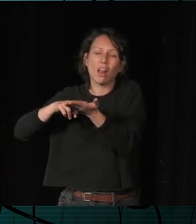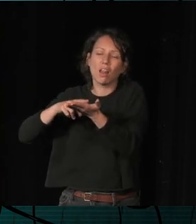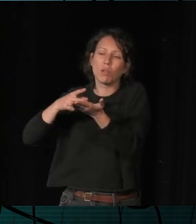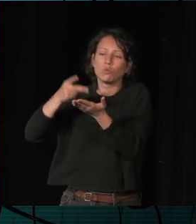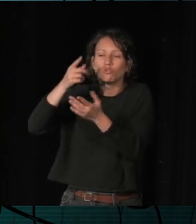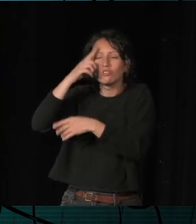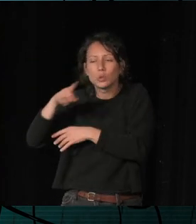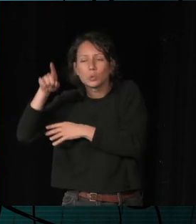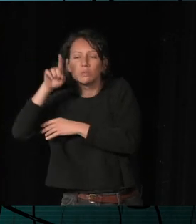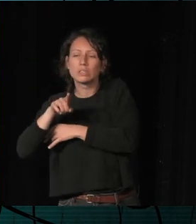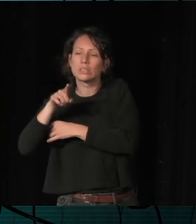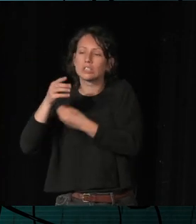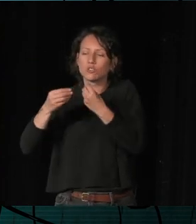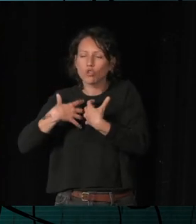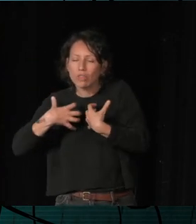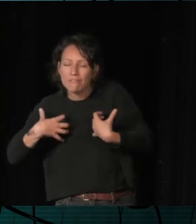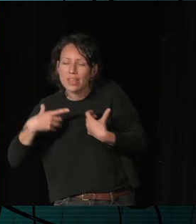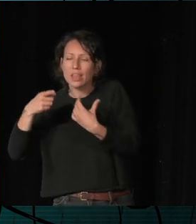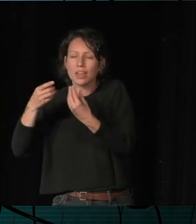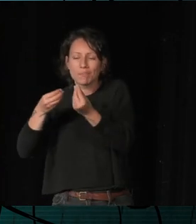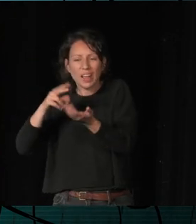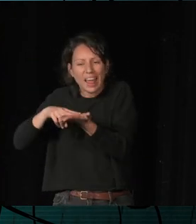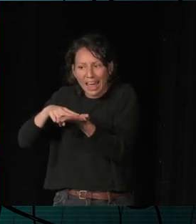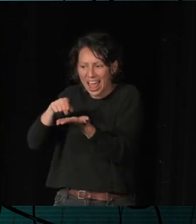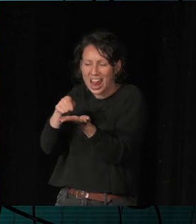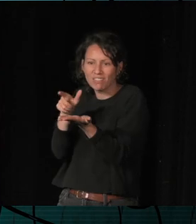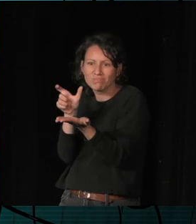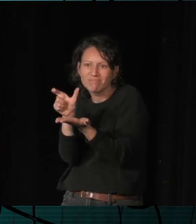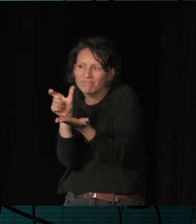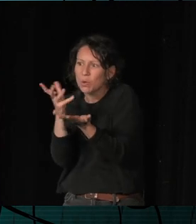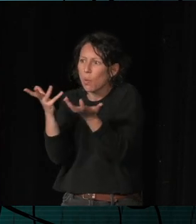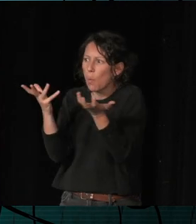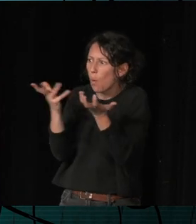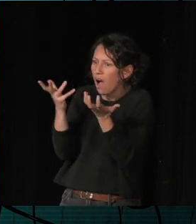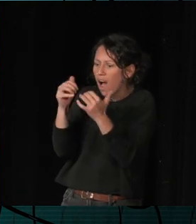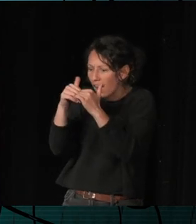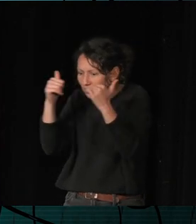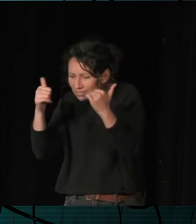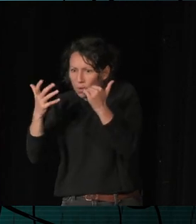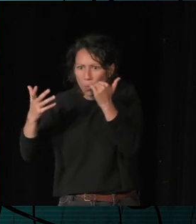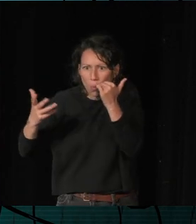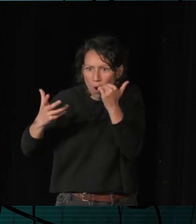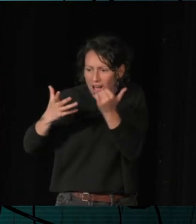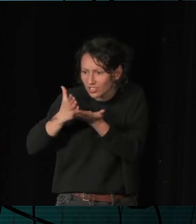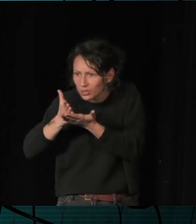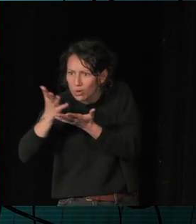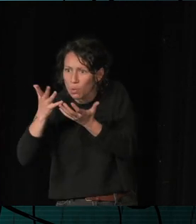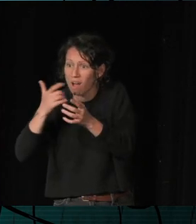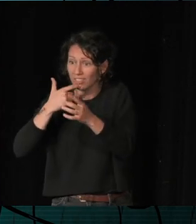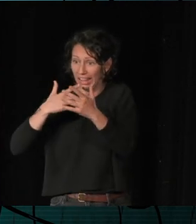ontologique, physique, enfin scientifique. Le réel, c'est qu'est-ce que le réel, enfin bon, qu'est-ce que où le réel